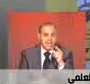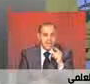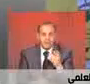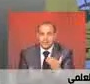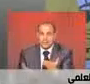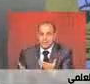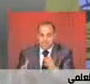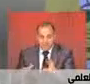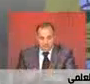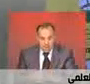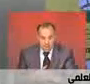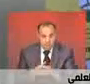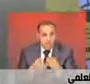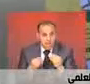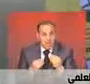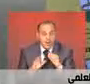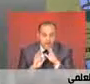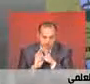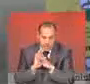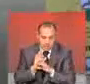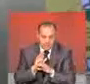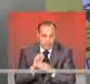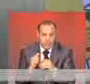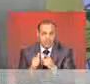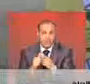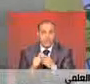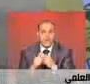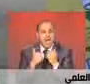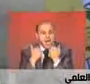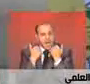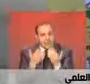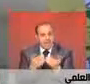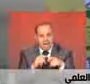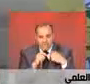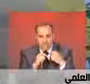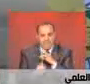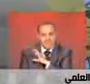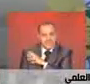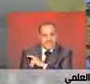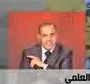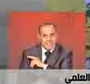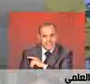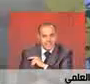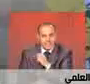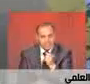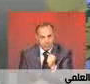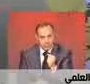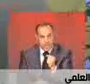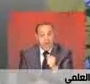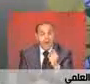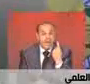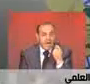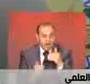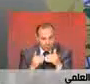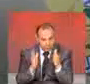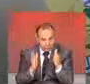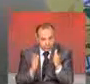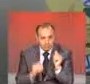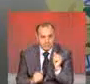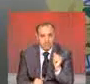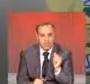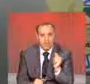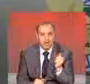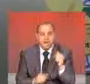المهرجان يتضمن عدة فقرات، منها تكريم الفيلم الفلسطيني ناجي العلي يوم الافتتاح، منها